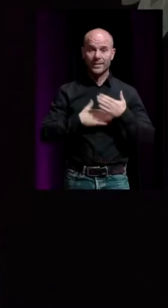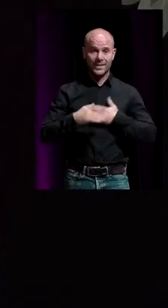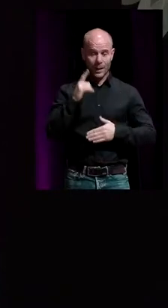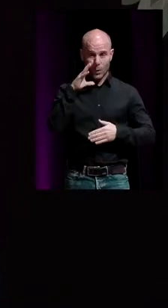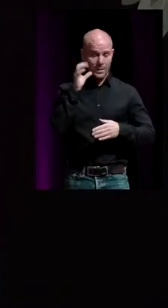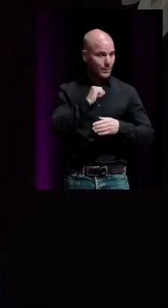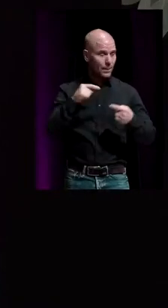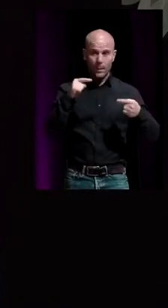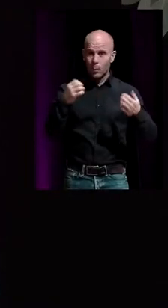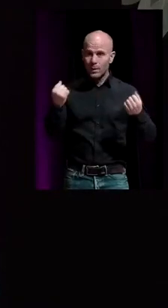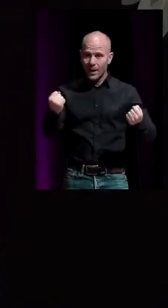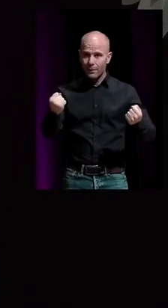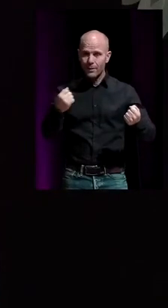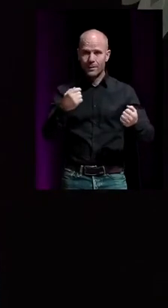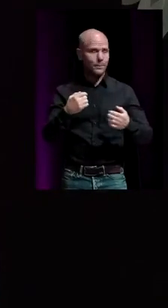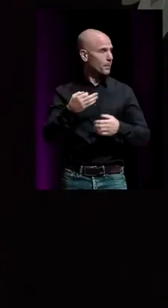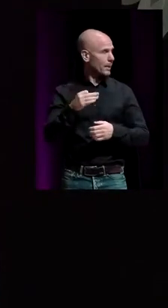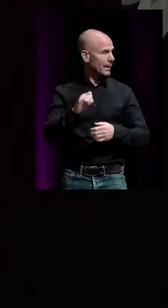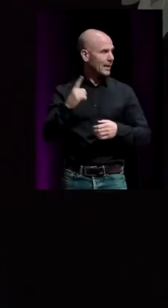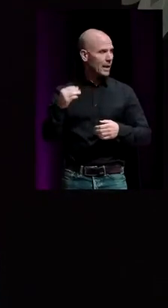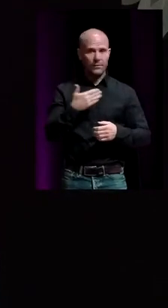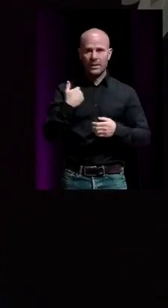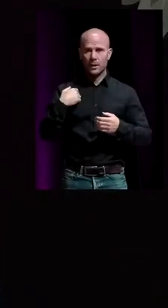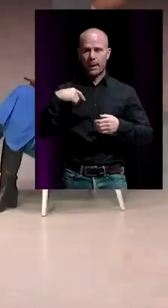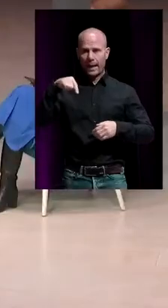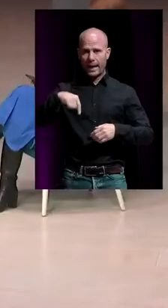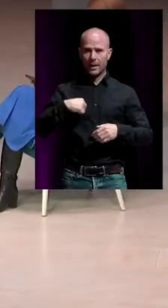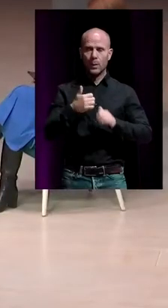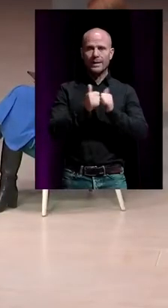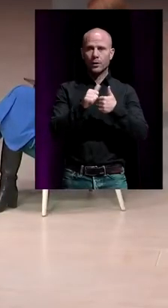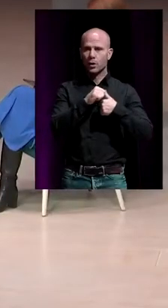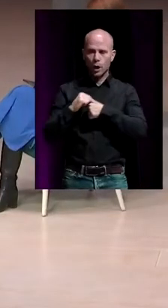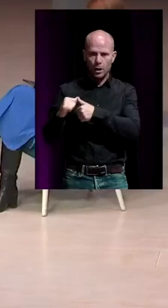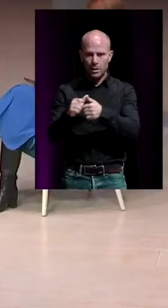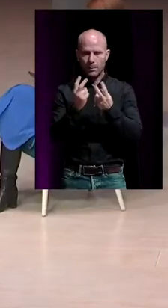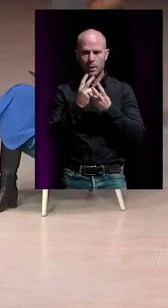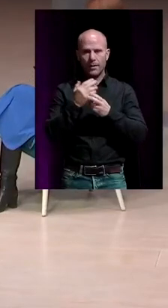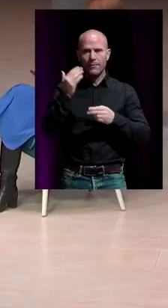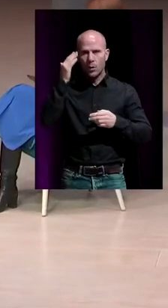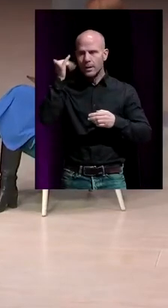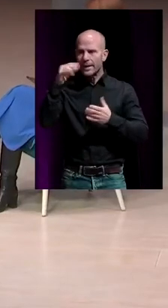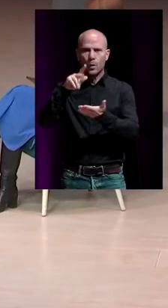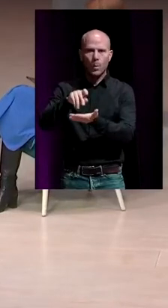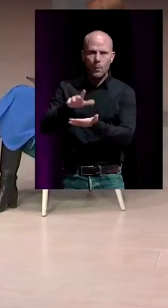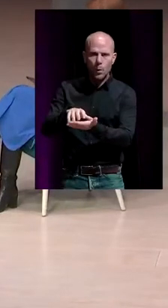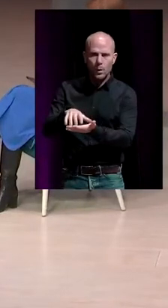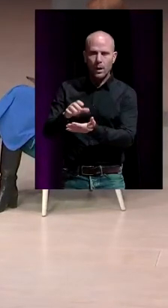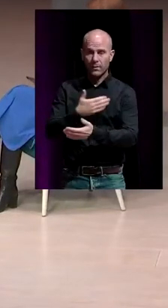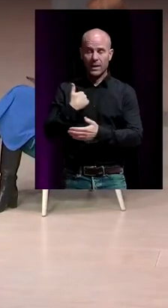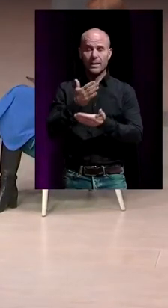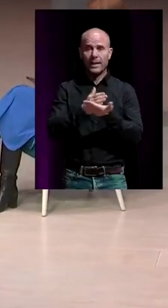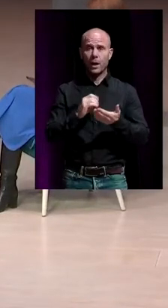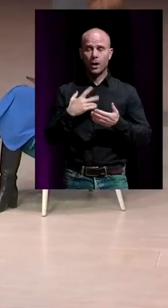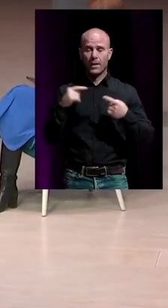här med motkraften. Vi som är här, idrottsrörelsen, att alla vuxna kommuner, alltså vi som kan känna att vi kan vara en del av den